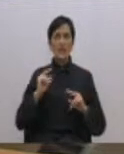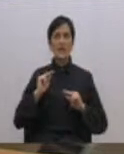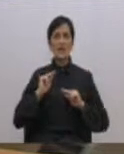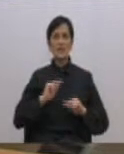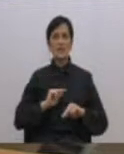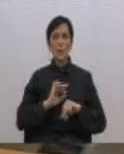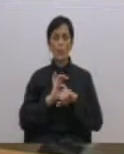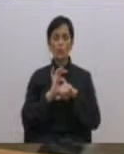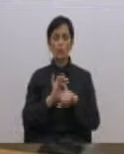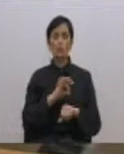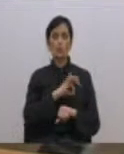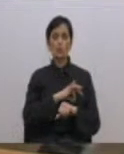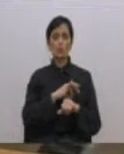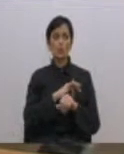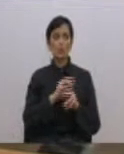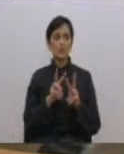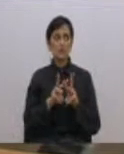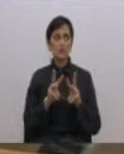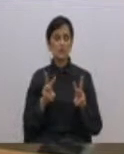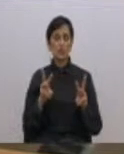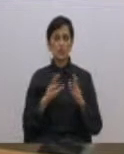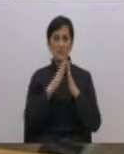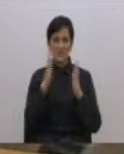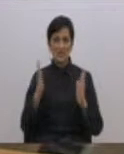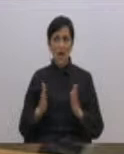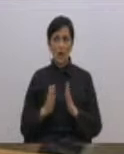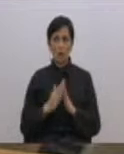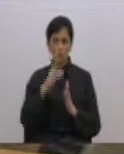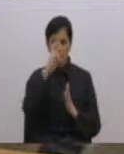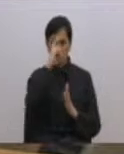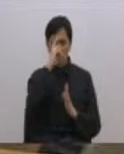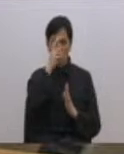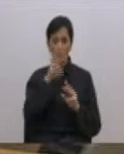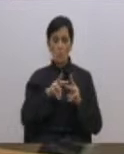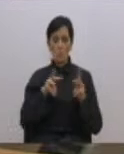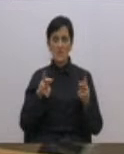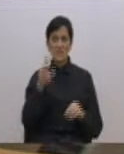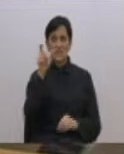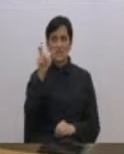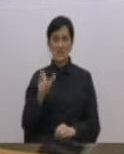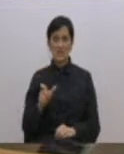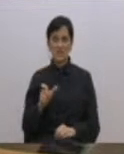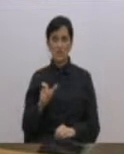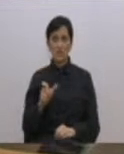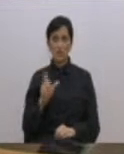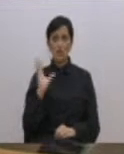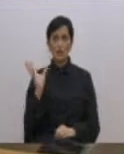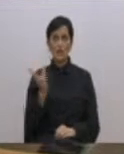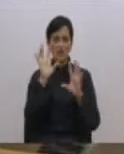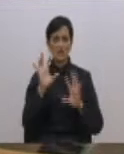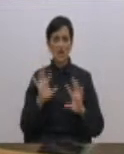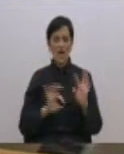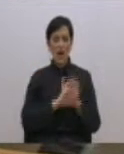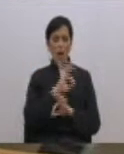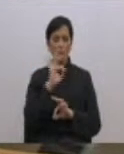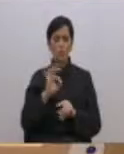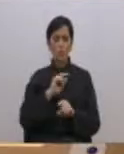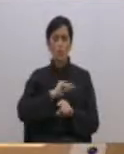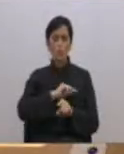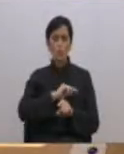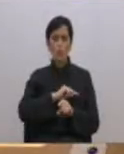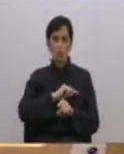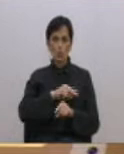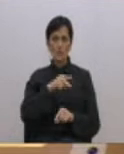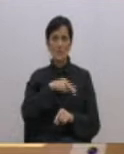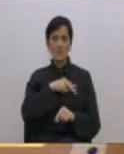melicia tara, justiții sa ministrul, sa ite tavrba, ministrba, colai vada mielva, vin sam canonar, atcoi unde sa varlume